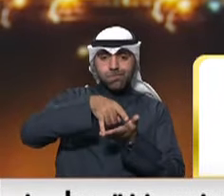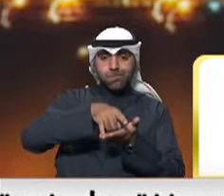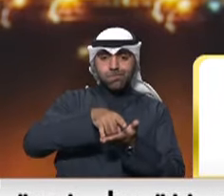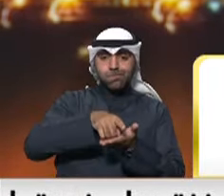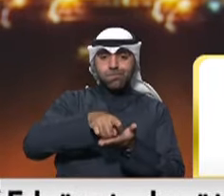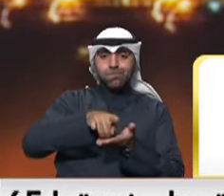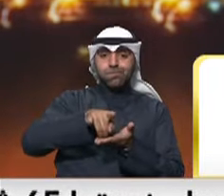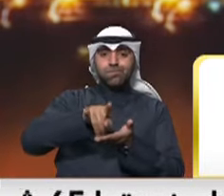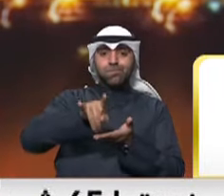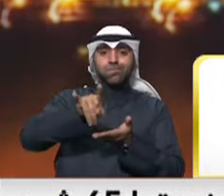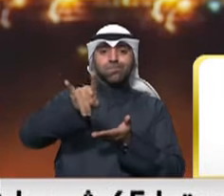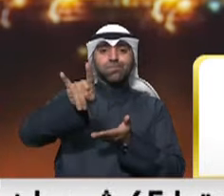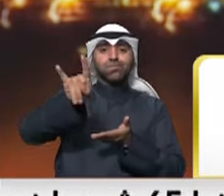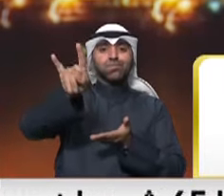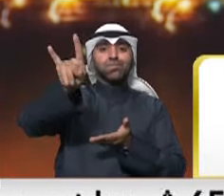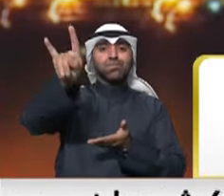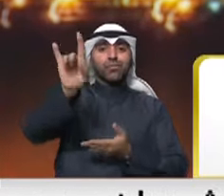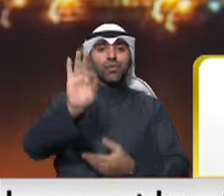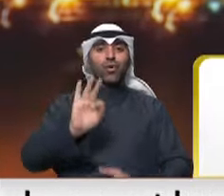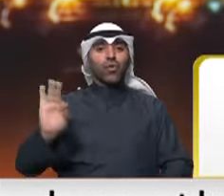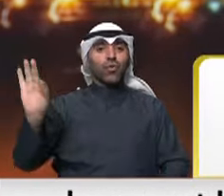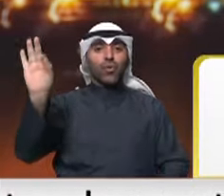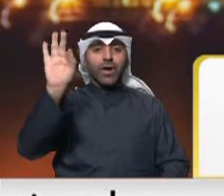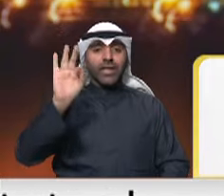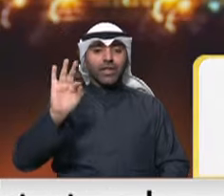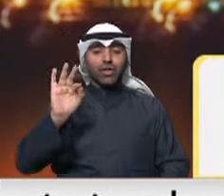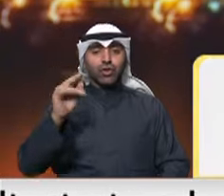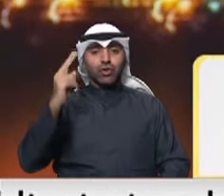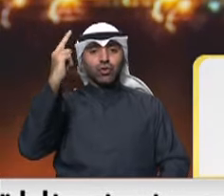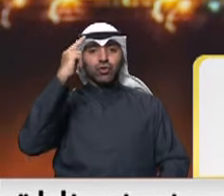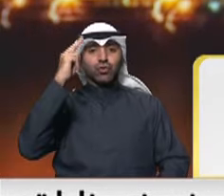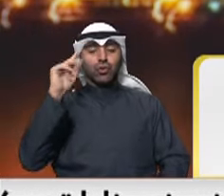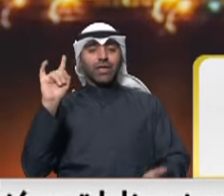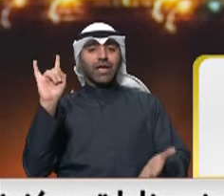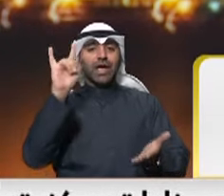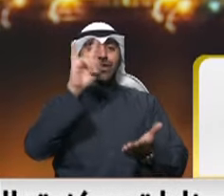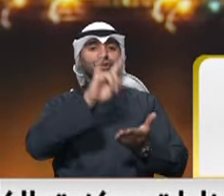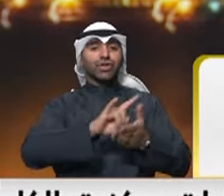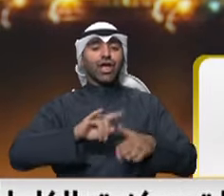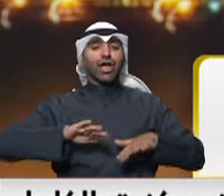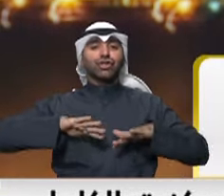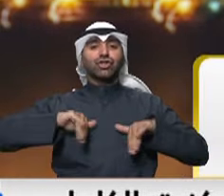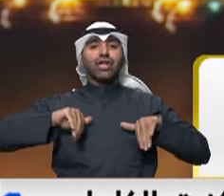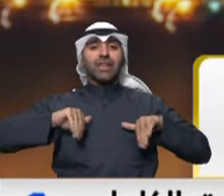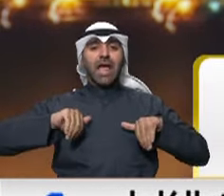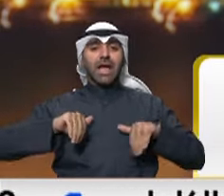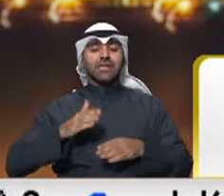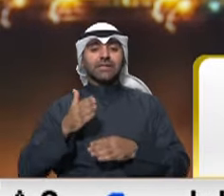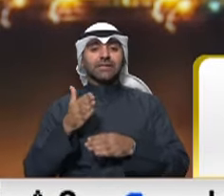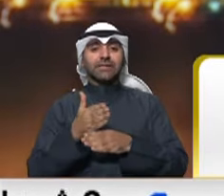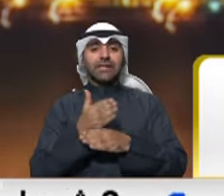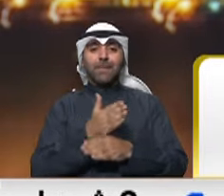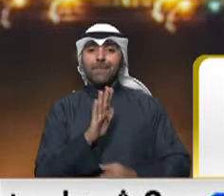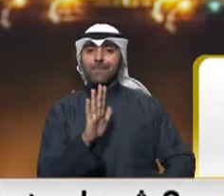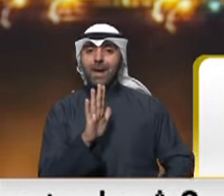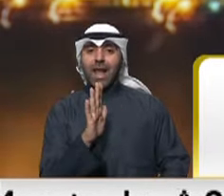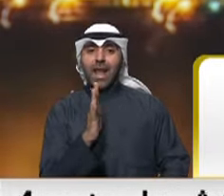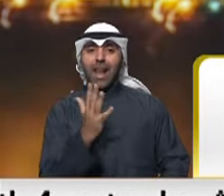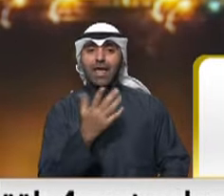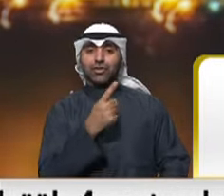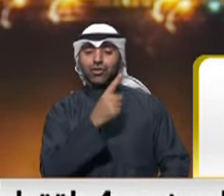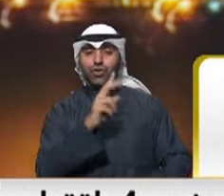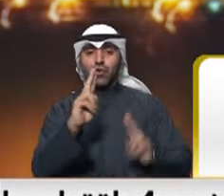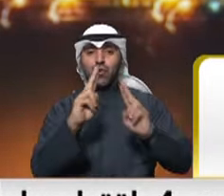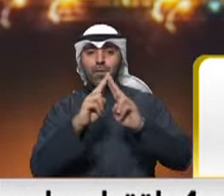للمملكة العربية السعودية الشقيقة. وكان في وداع سموه على أرض المطار معالي نائب رئيس مجلس الوزراء ووزير الدفاع